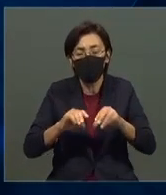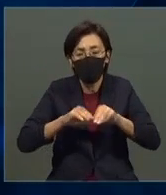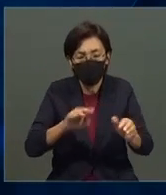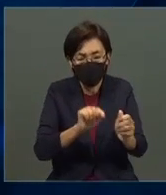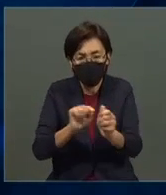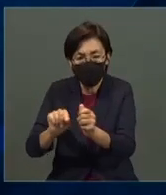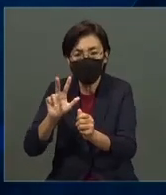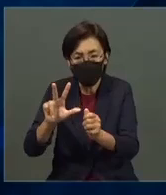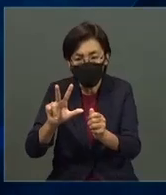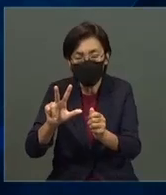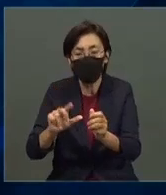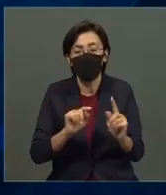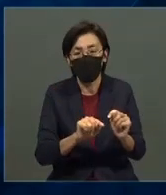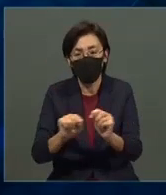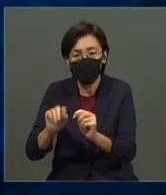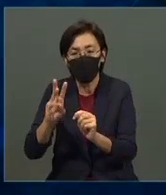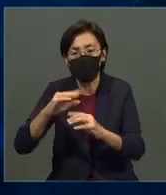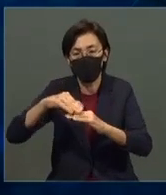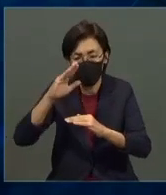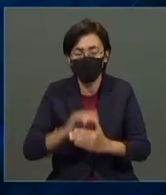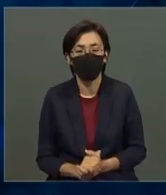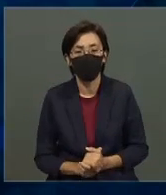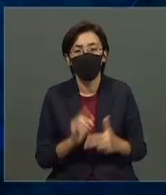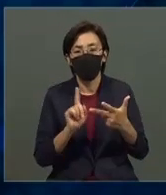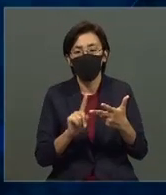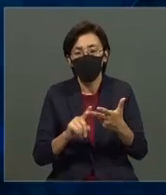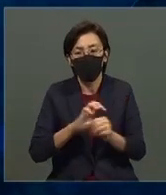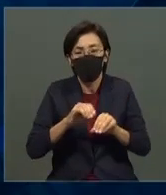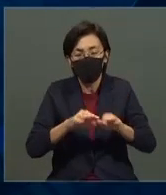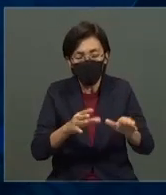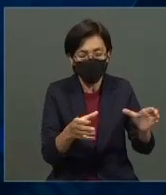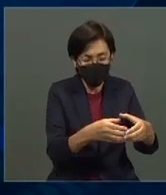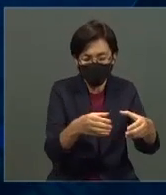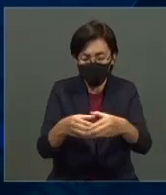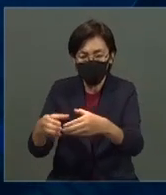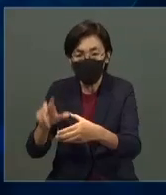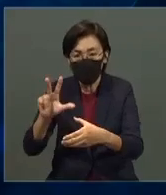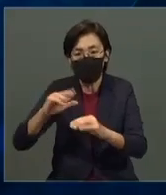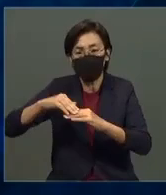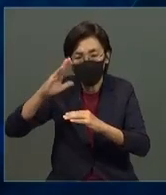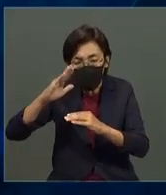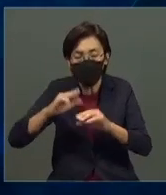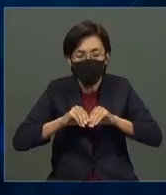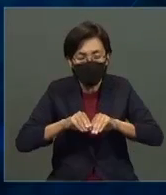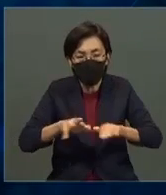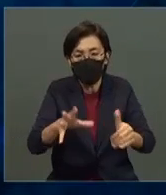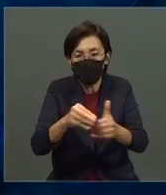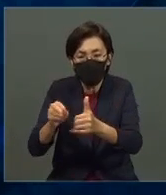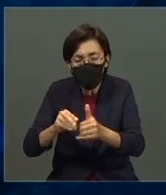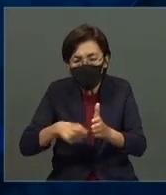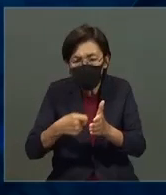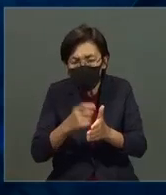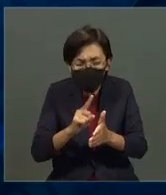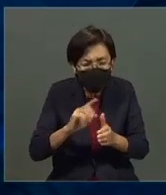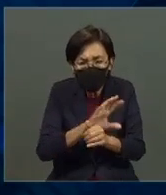อำเภอมากกว่า6ตำบลมีการระบาดเกินกว่า3คลัสเตอร์หรือมีการระบาดในวงกว้างหาสาเหตุหรือความเชื่อ